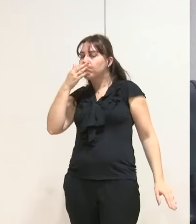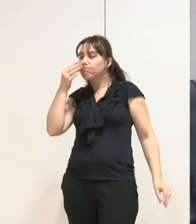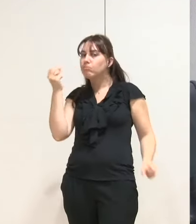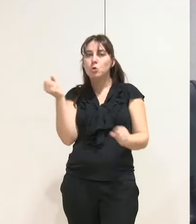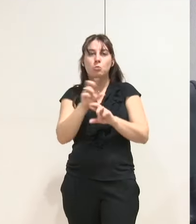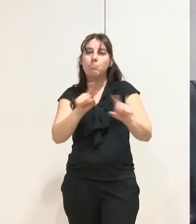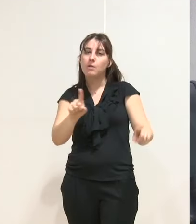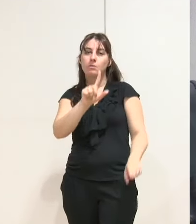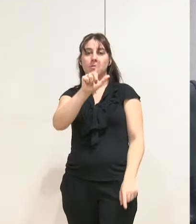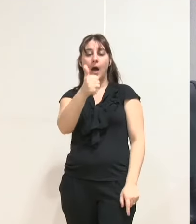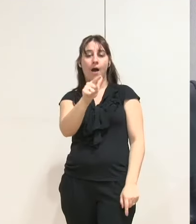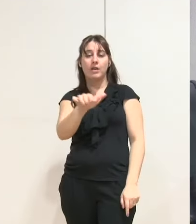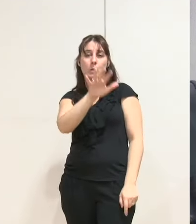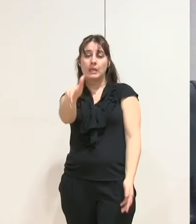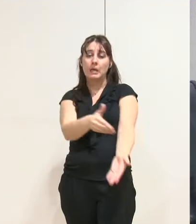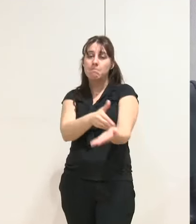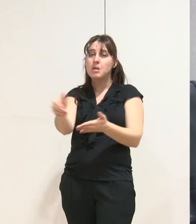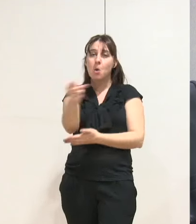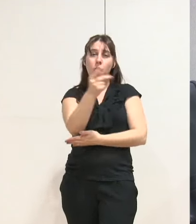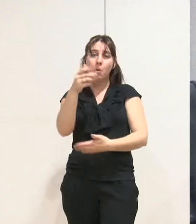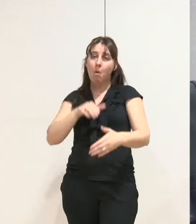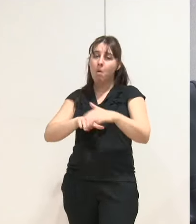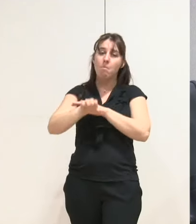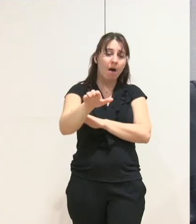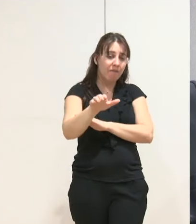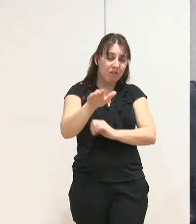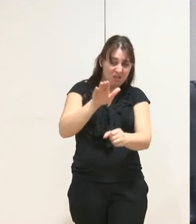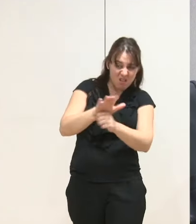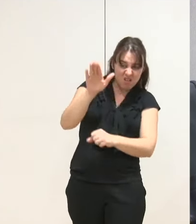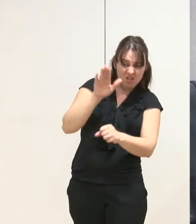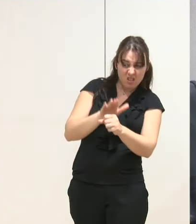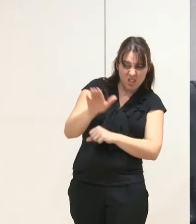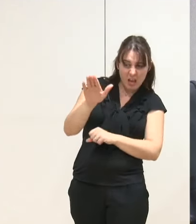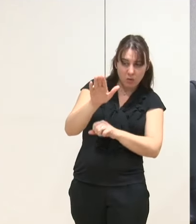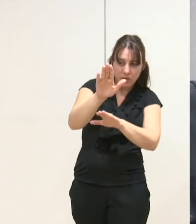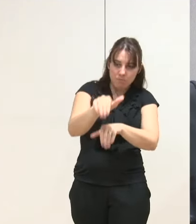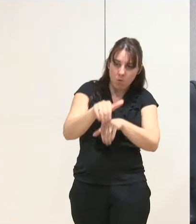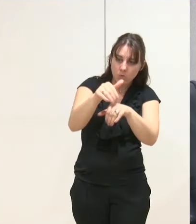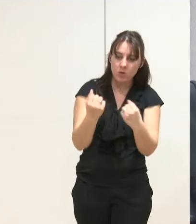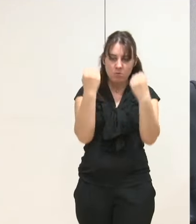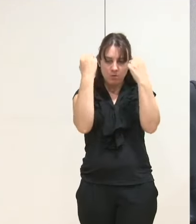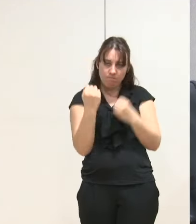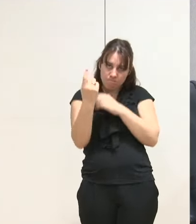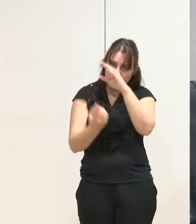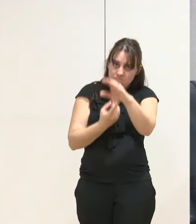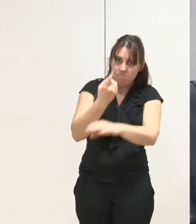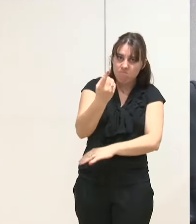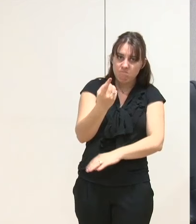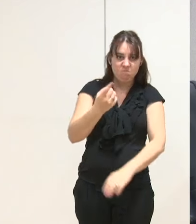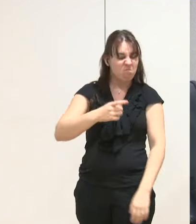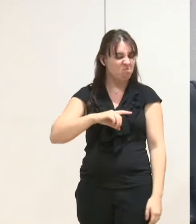1,5 million d'euros suffisent à tenir le coût jusqu'à ce